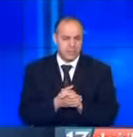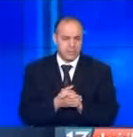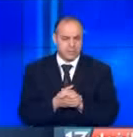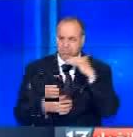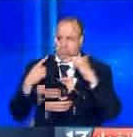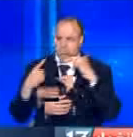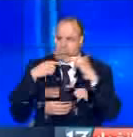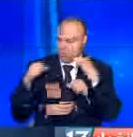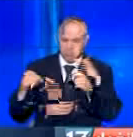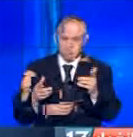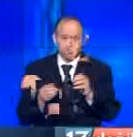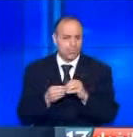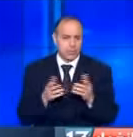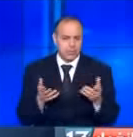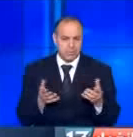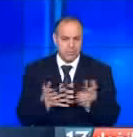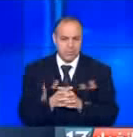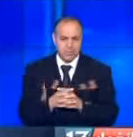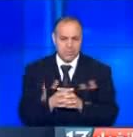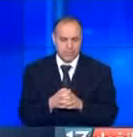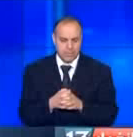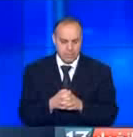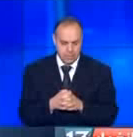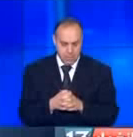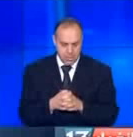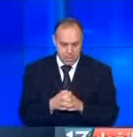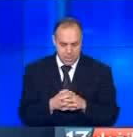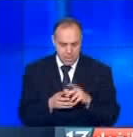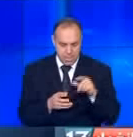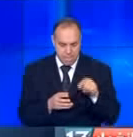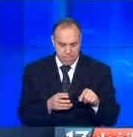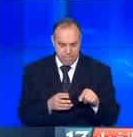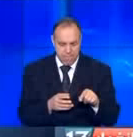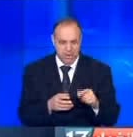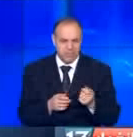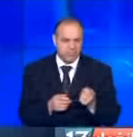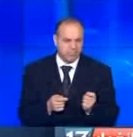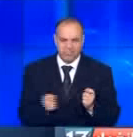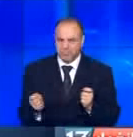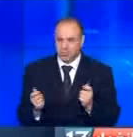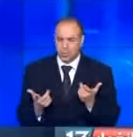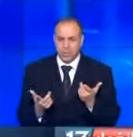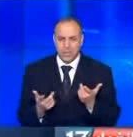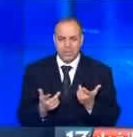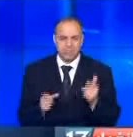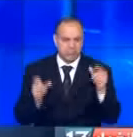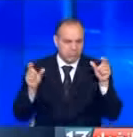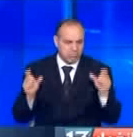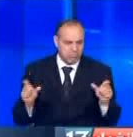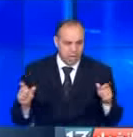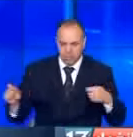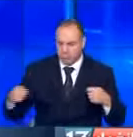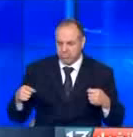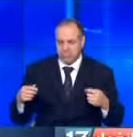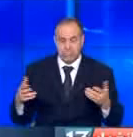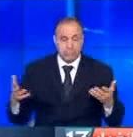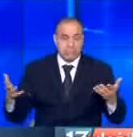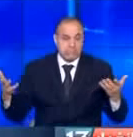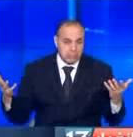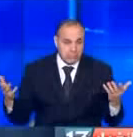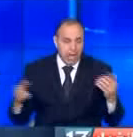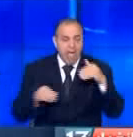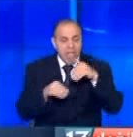معناتها اللي هما خارجين على الدكتور اللي هما قاعدين هما اللي يحمشوا في الاجواء ويحقنوا فيها.